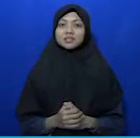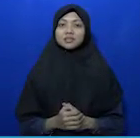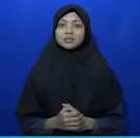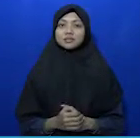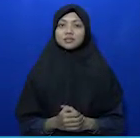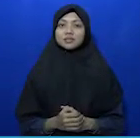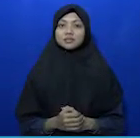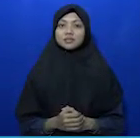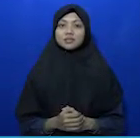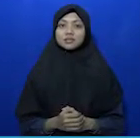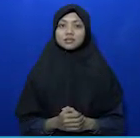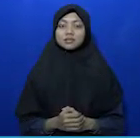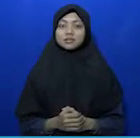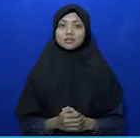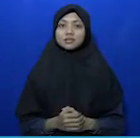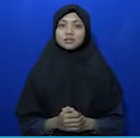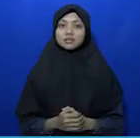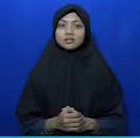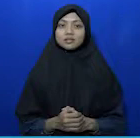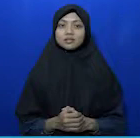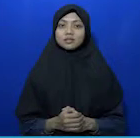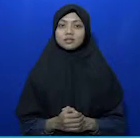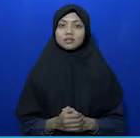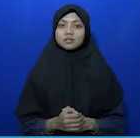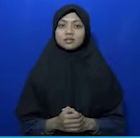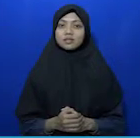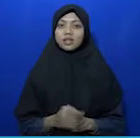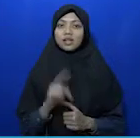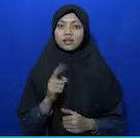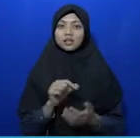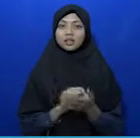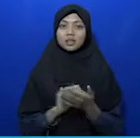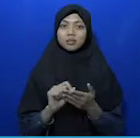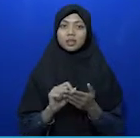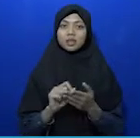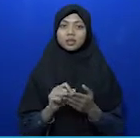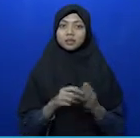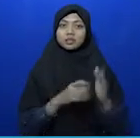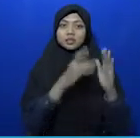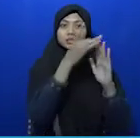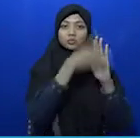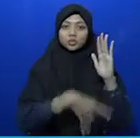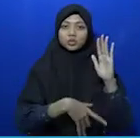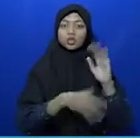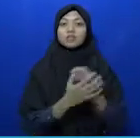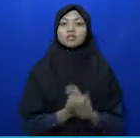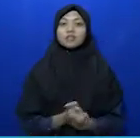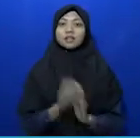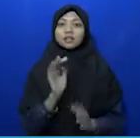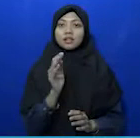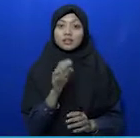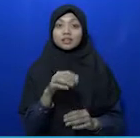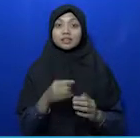itu kita selesaikan secara paralel, bukan satu ini selesai lalu selanjutnya selesai, enggak. Ya kita menyelesaikan ini secara